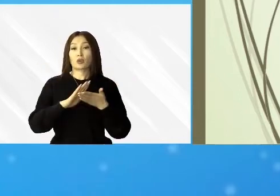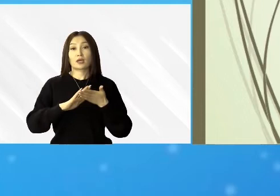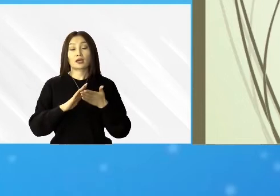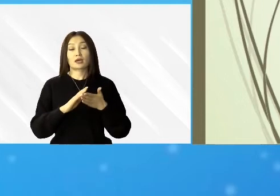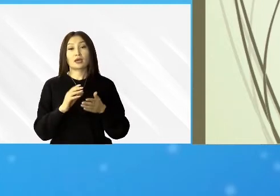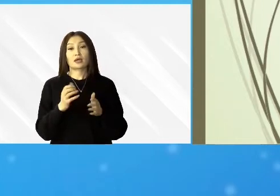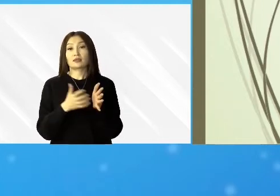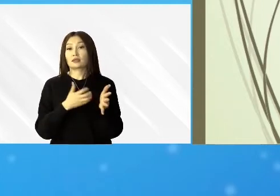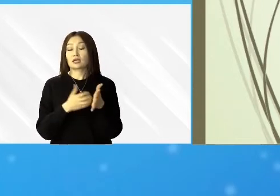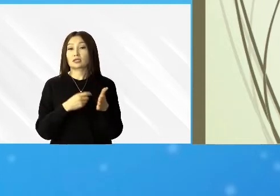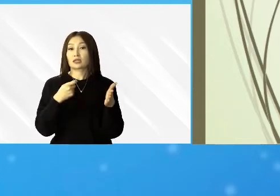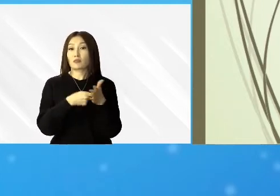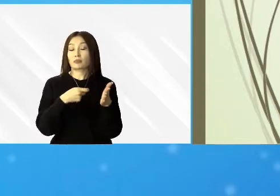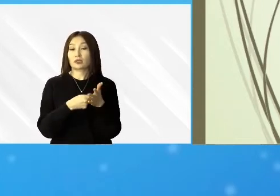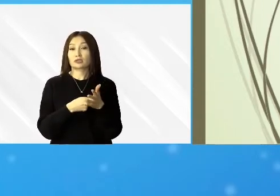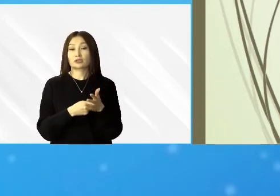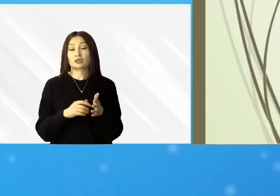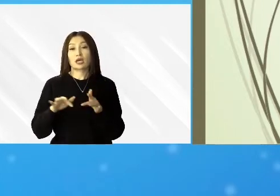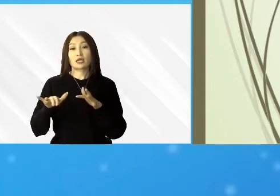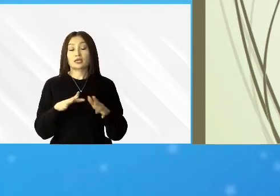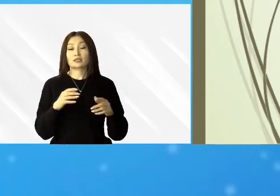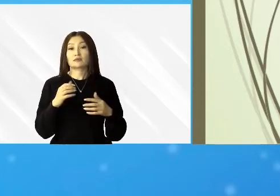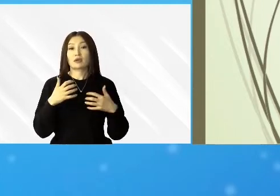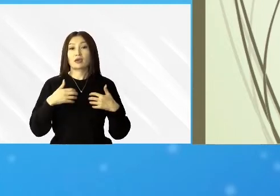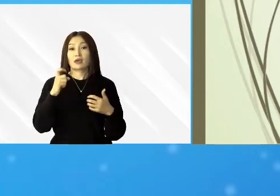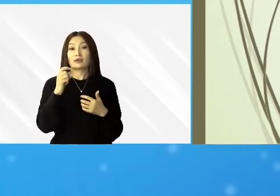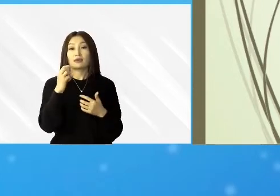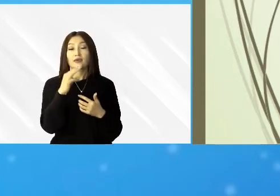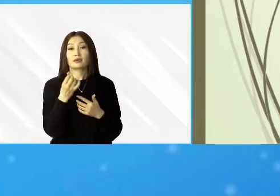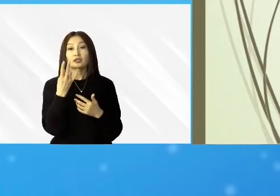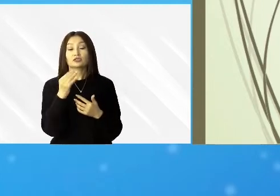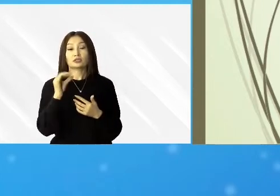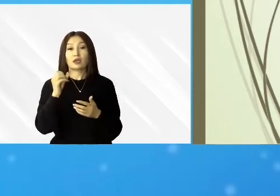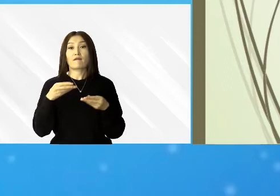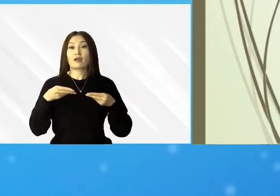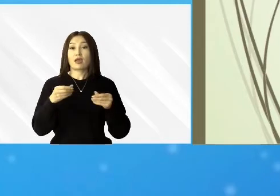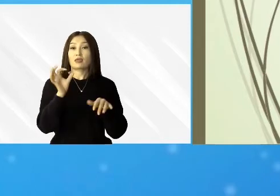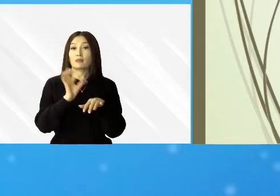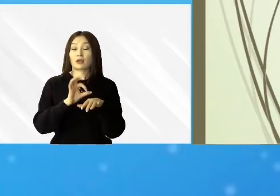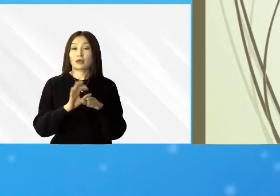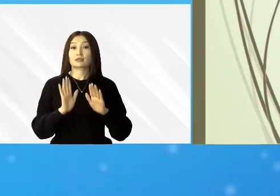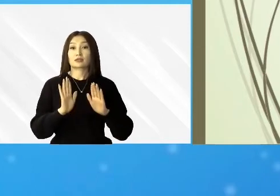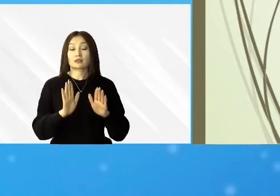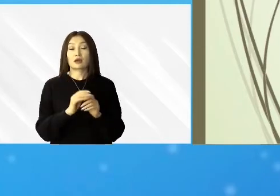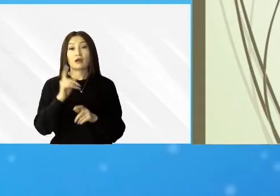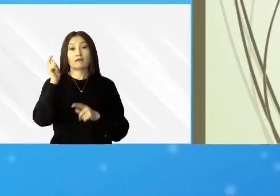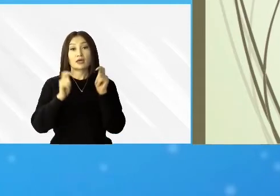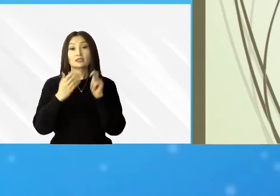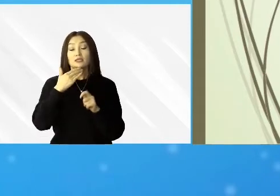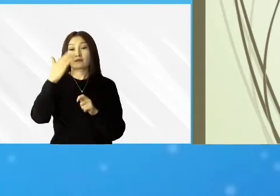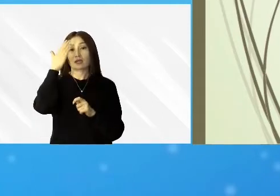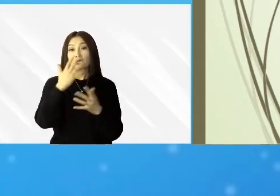Погодно-климатические, недостаток пищи, действия хищников и влияние болезней. Так, в дождливое